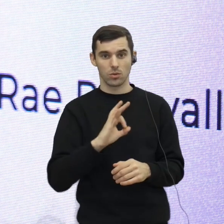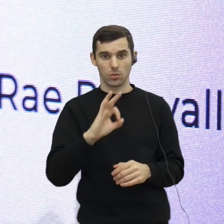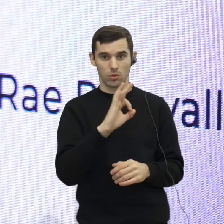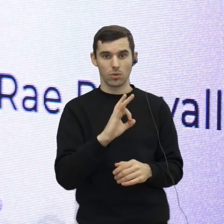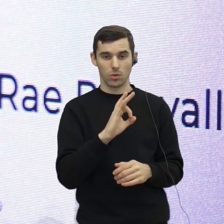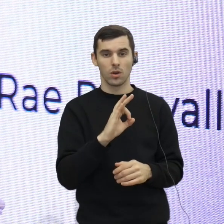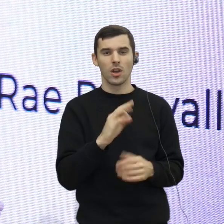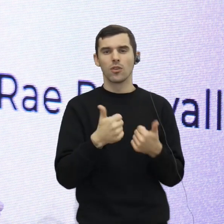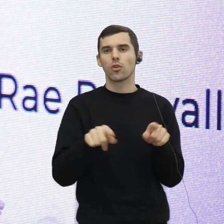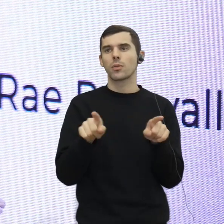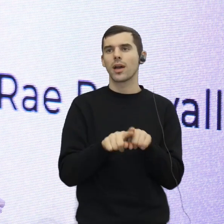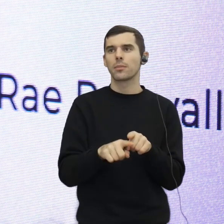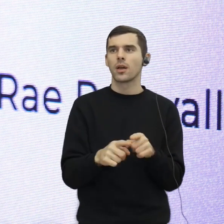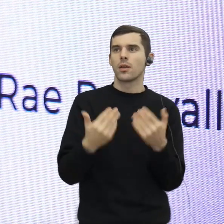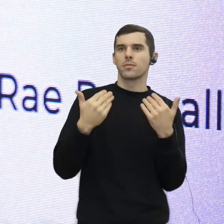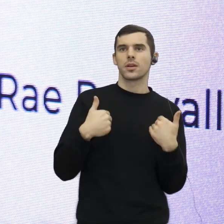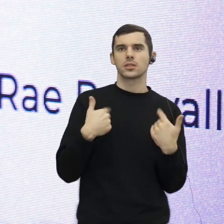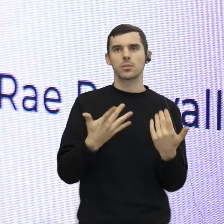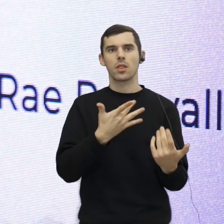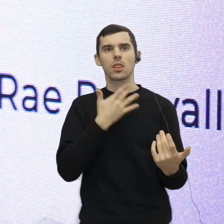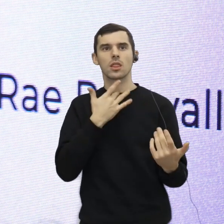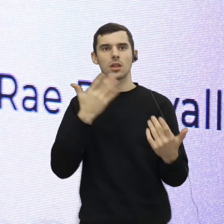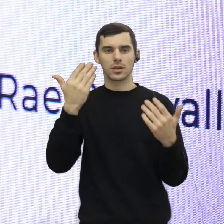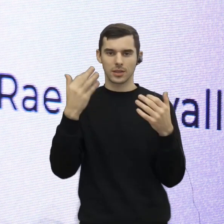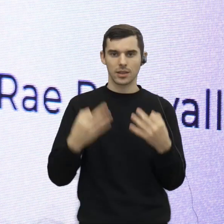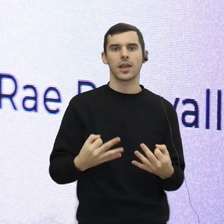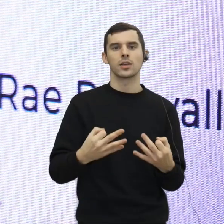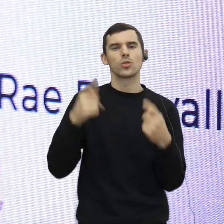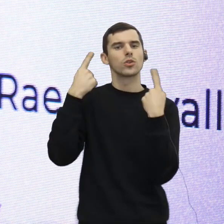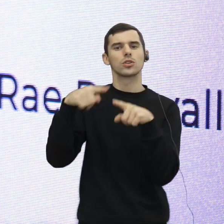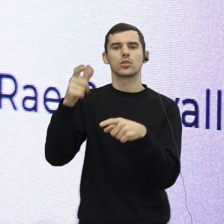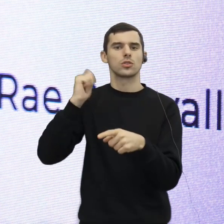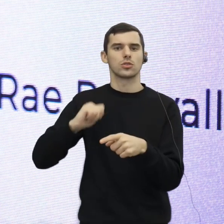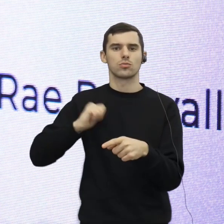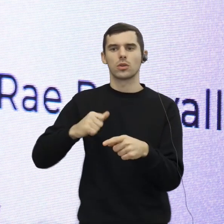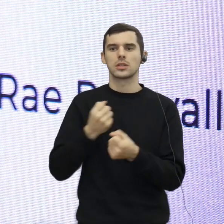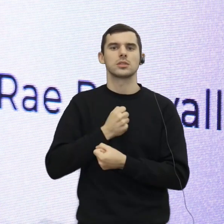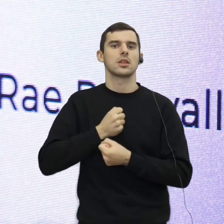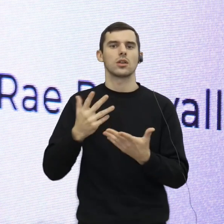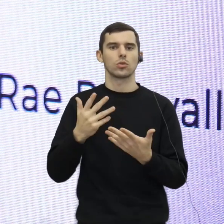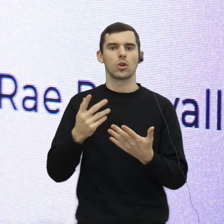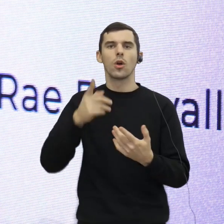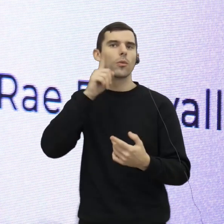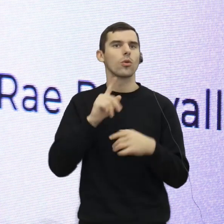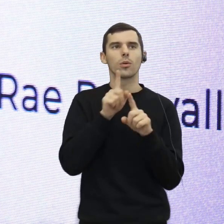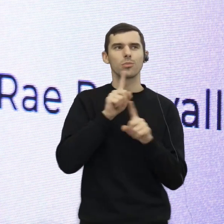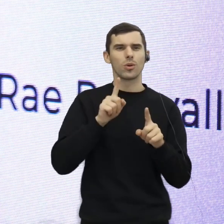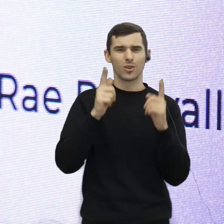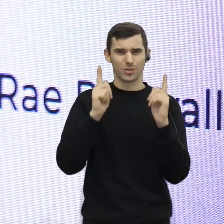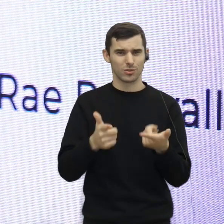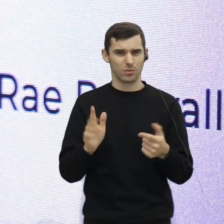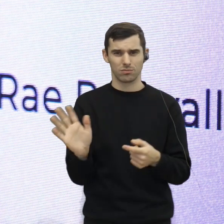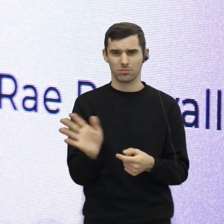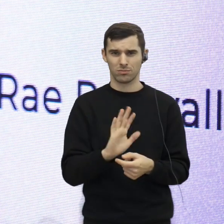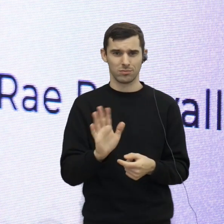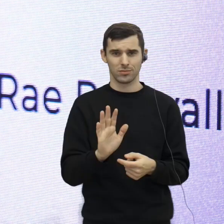specialių teisių ir kažkokių labai ypatingų dalykų, kurių niekas kitas neturi. Bet ne, mes kalbam apie žmogaus teisės, kurios